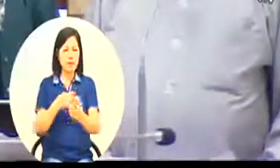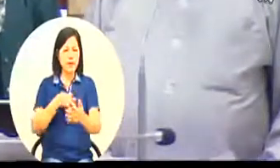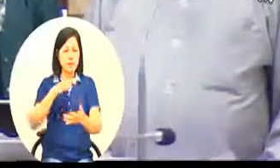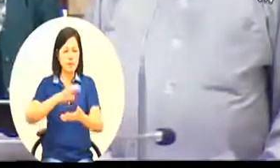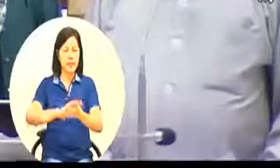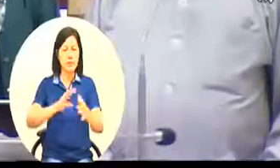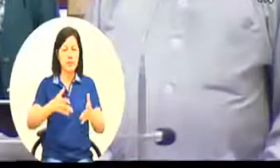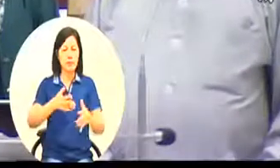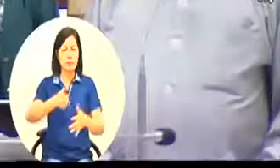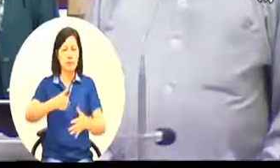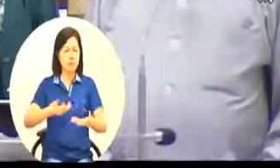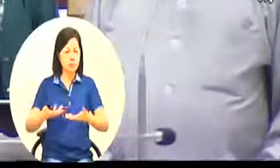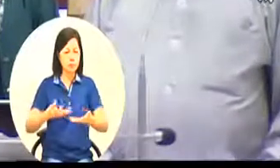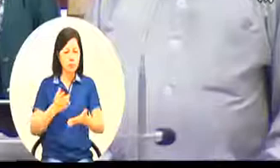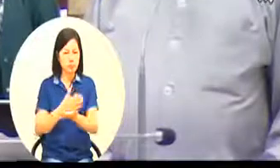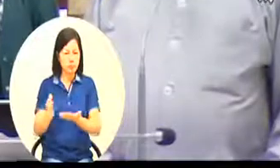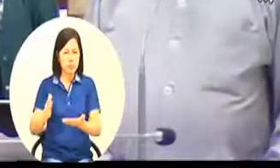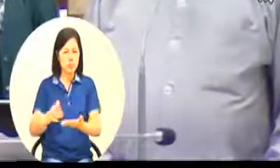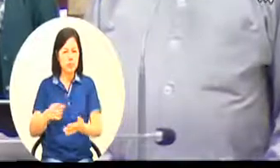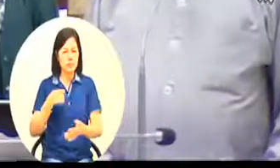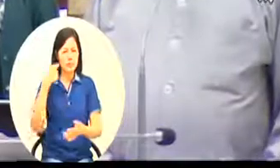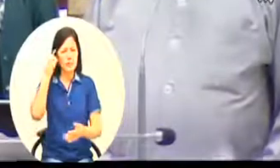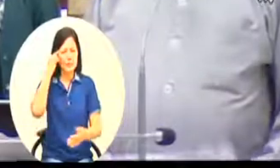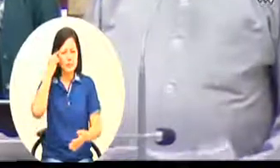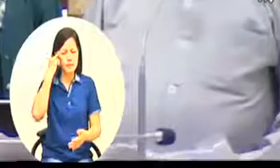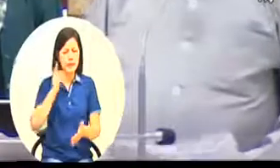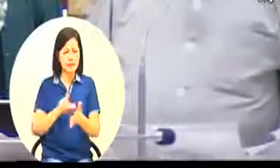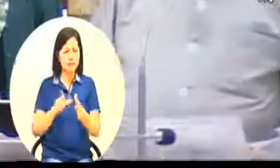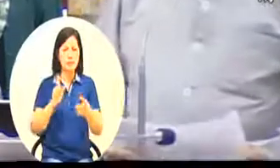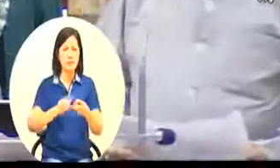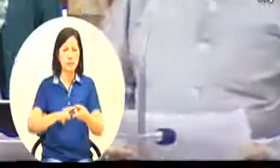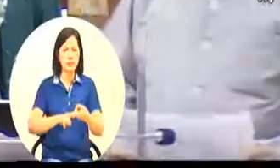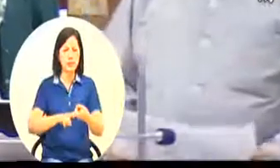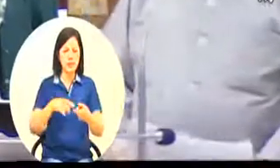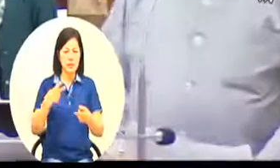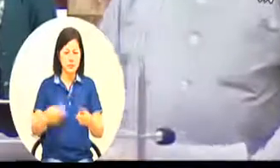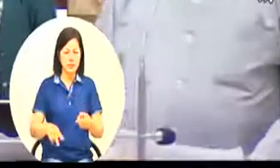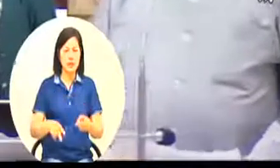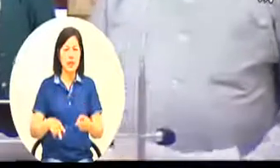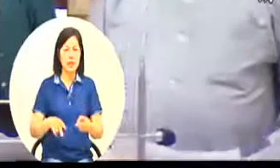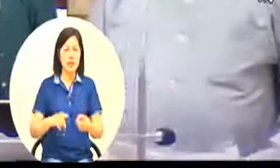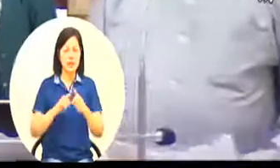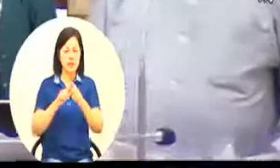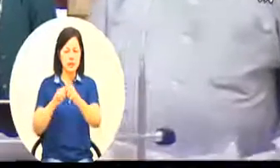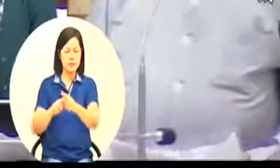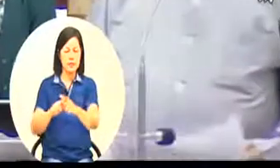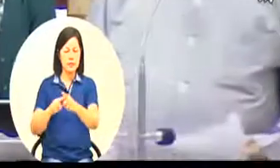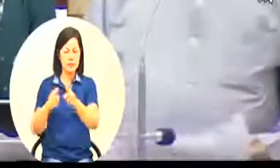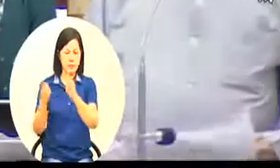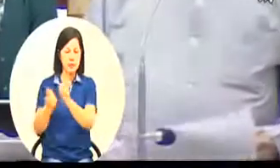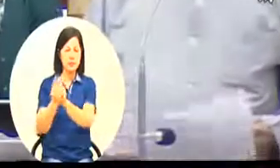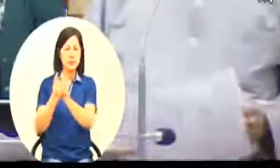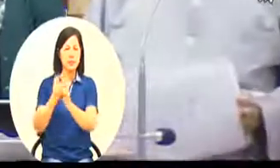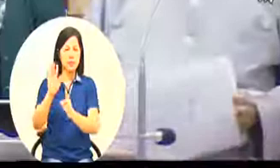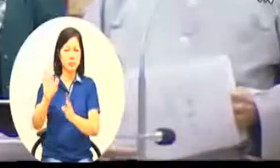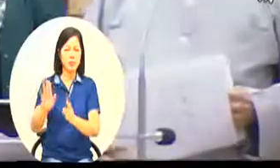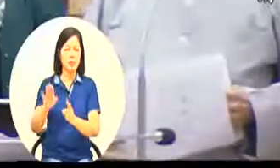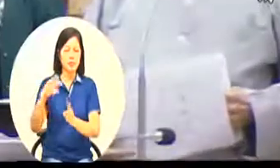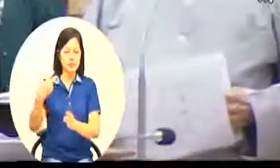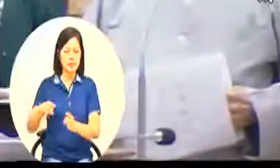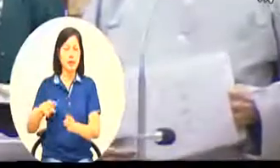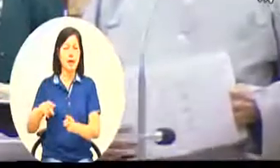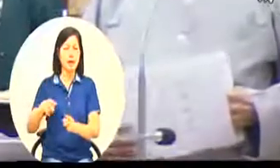议题，我想我有适当的机会，啊，我有机会碰到总统。我一定会再